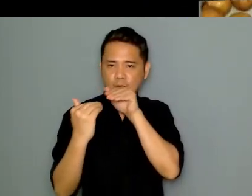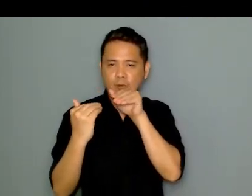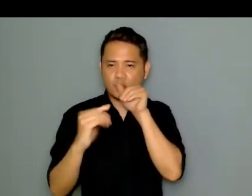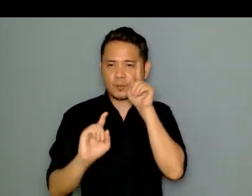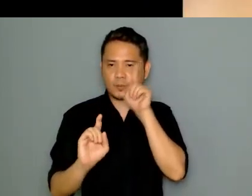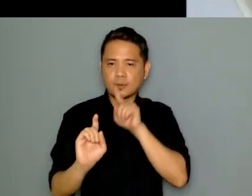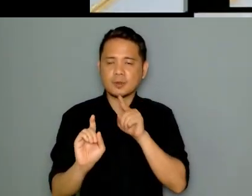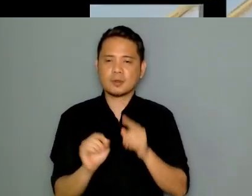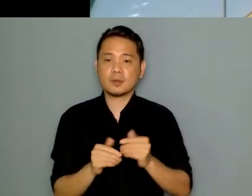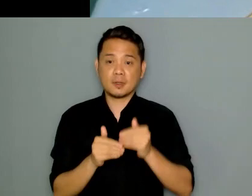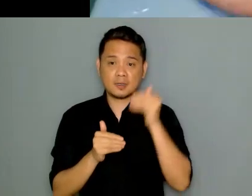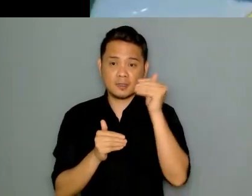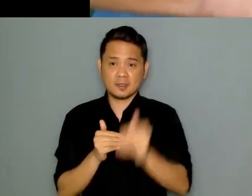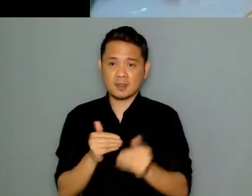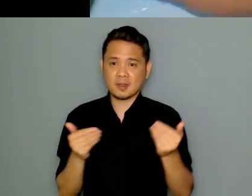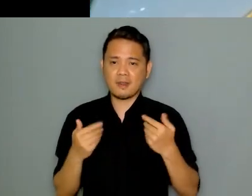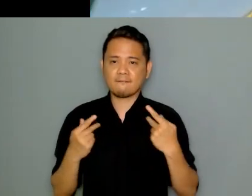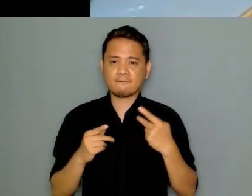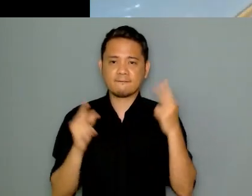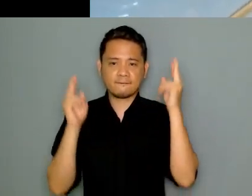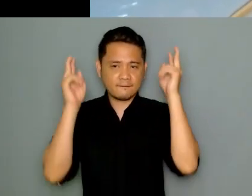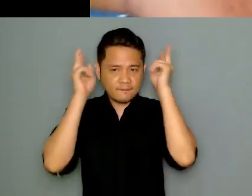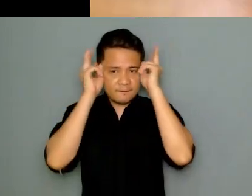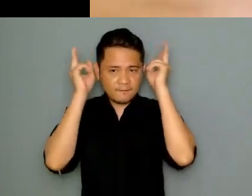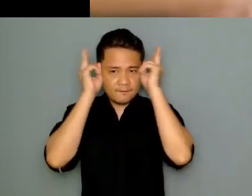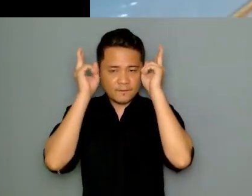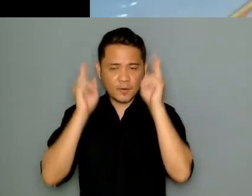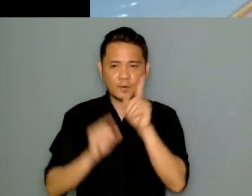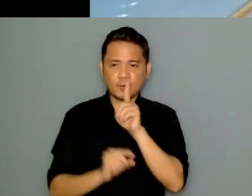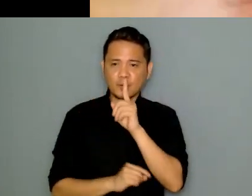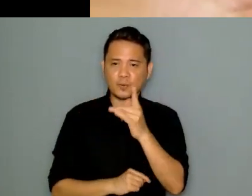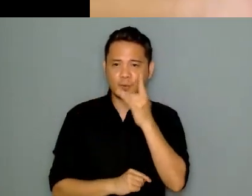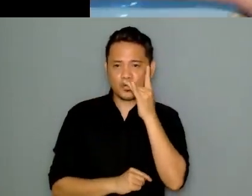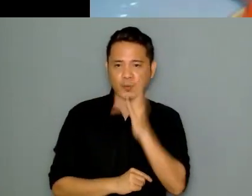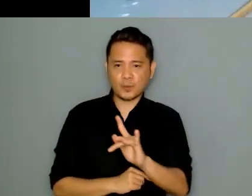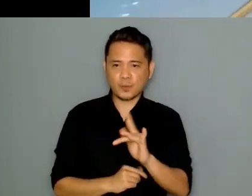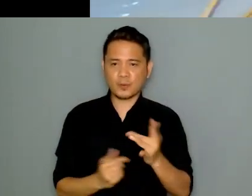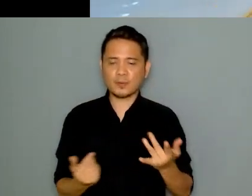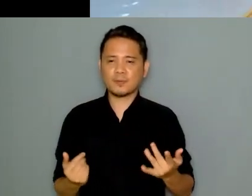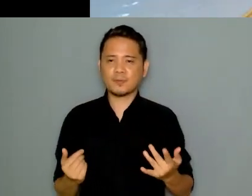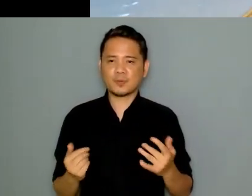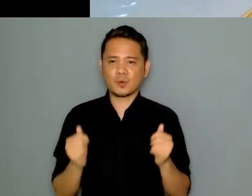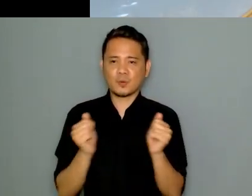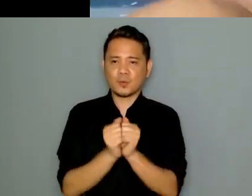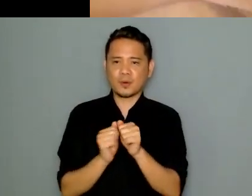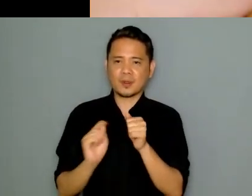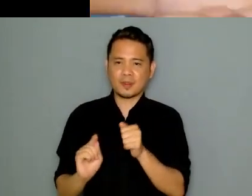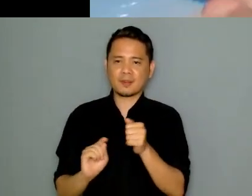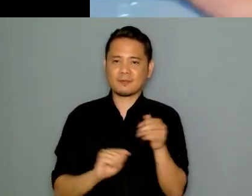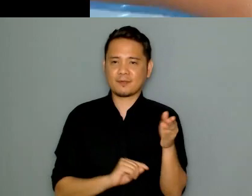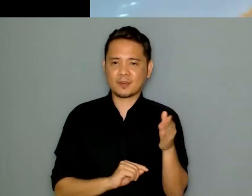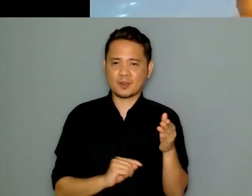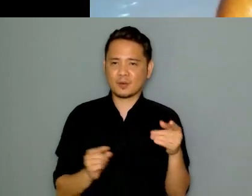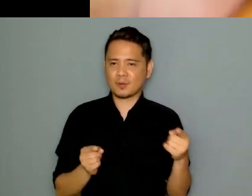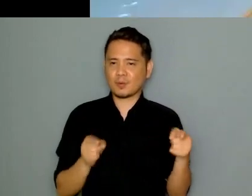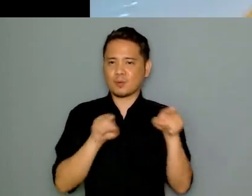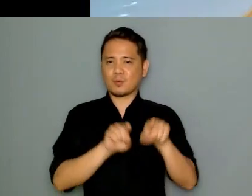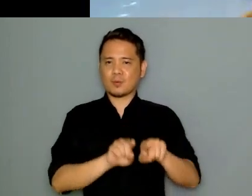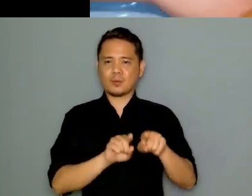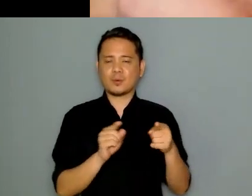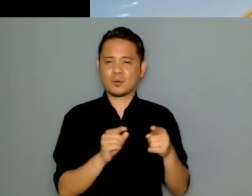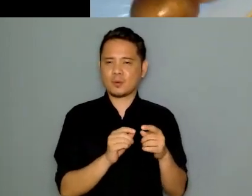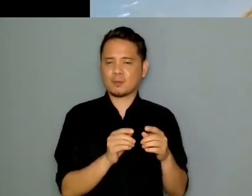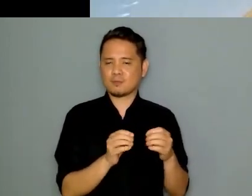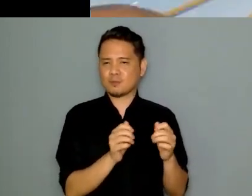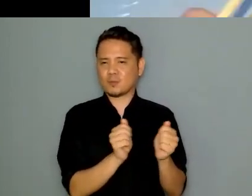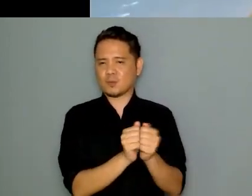natin syempre yung ating mga gulay na napakasarap talaga ding i-partner dito sa ating inihaw na hito. Meron tayo ditong kamatis,